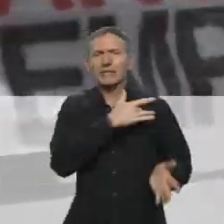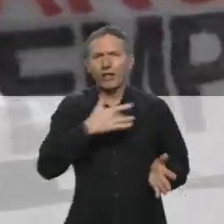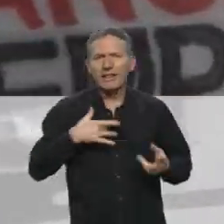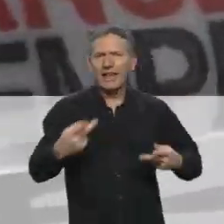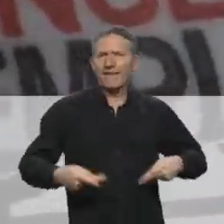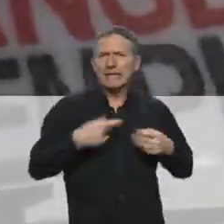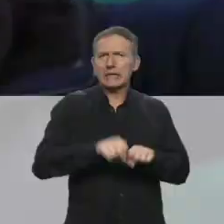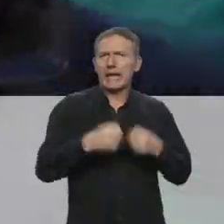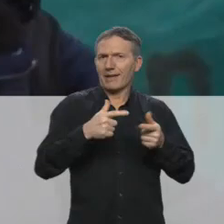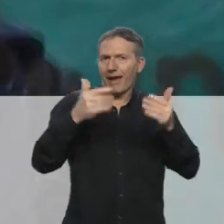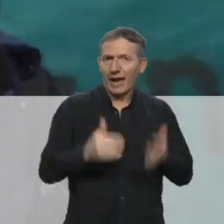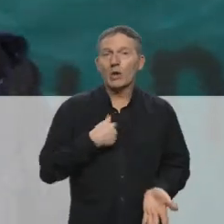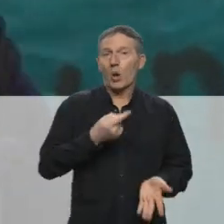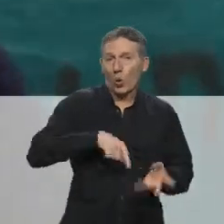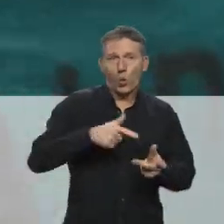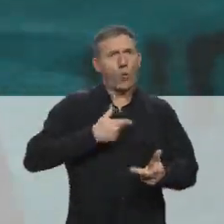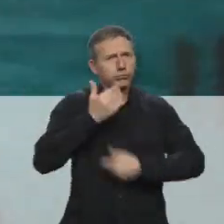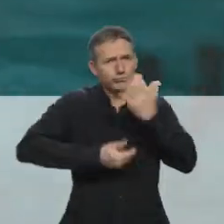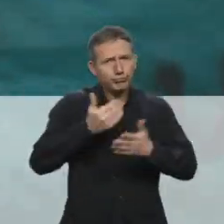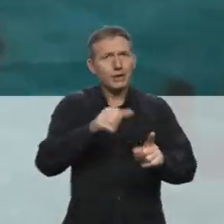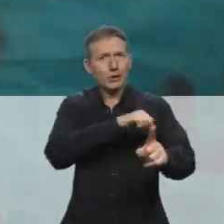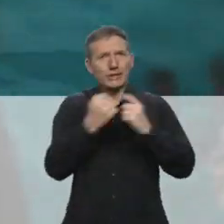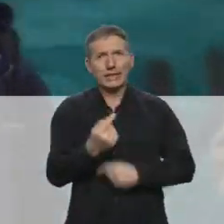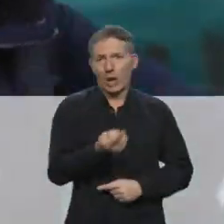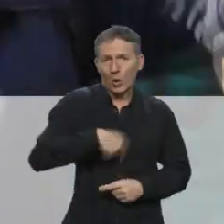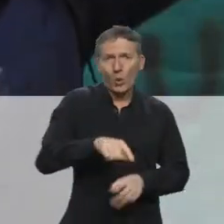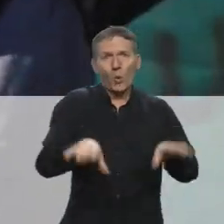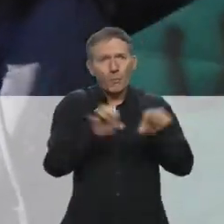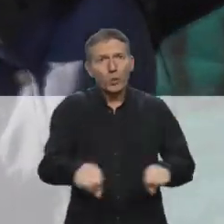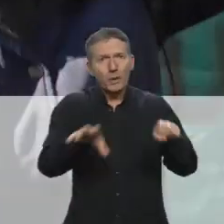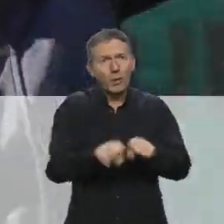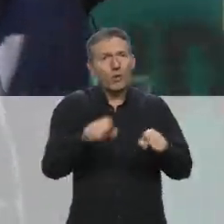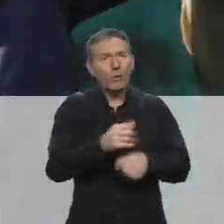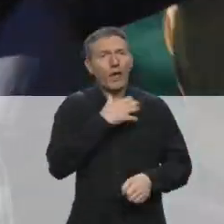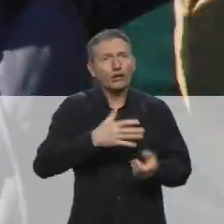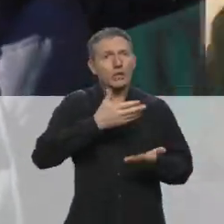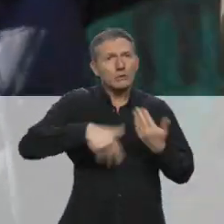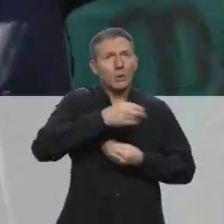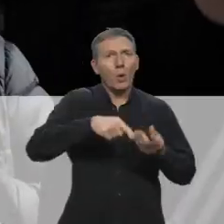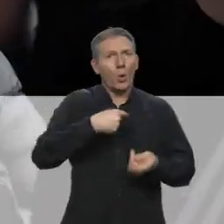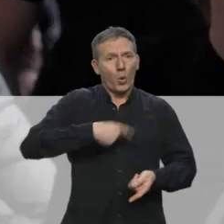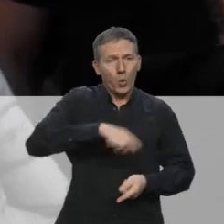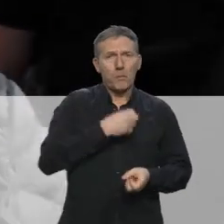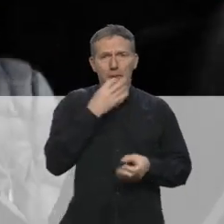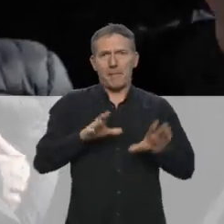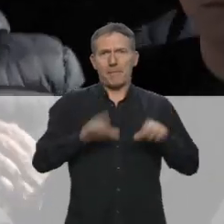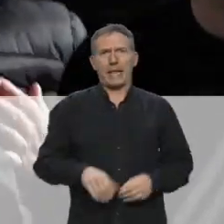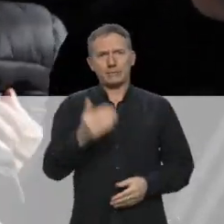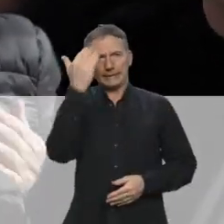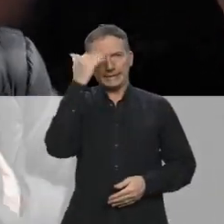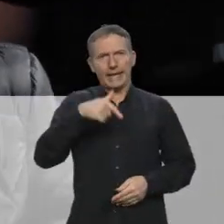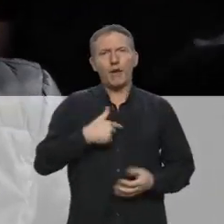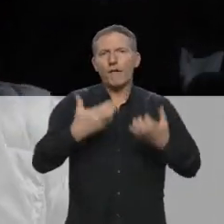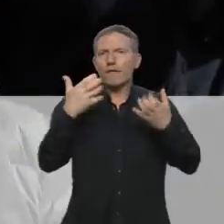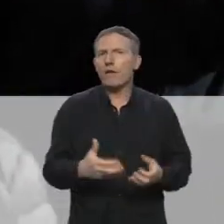santé, nos vies. C'est nous qui faisons tourner la société. C'est nous qui produisons les richesses. C'est nous qui sommes les mieux placés